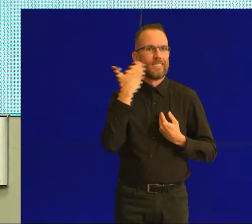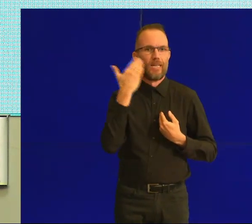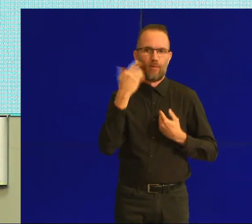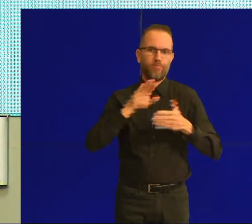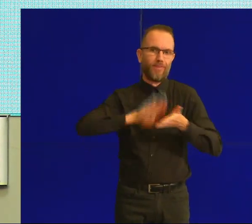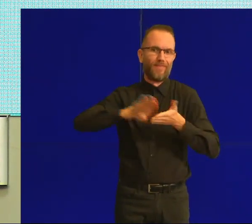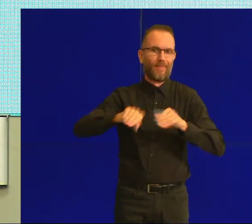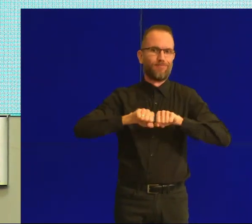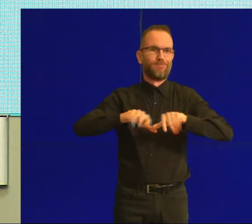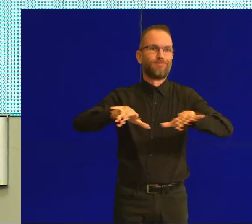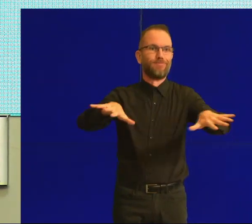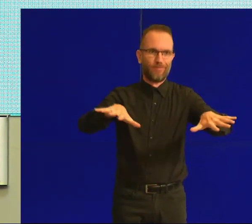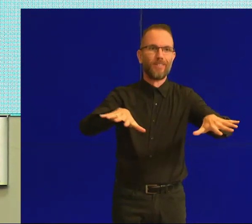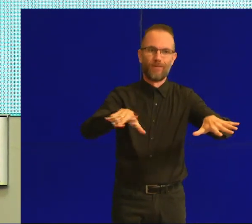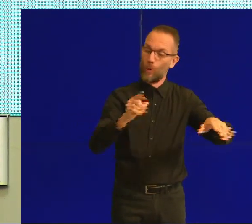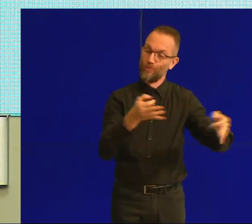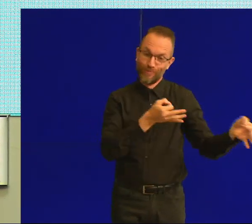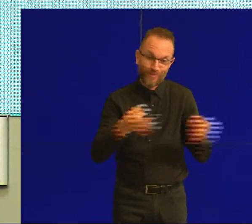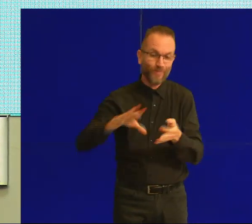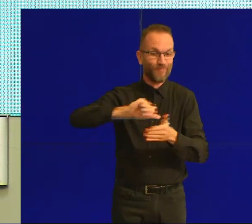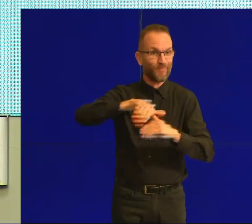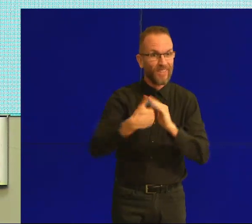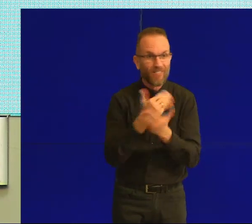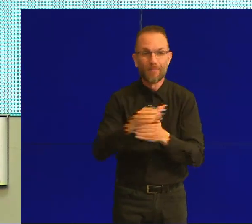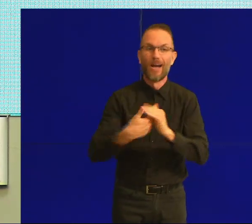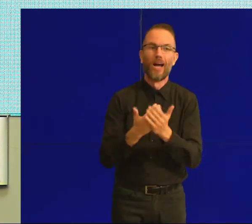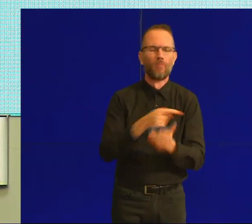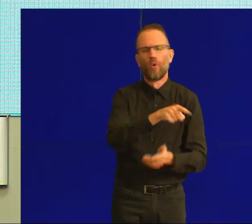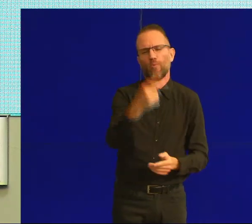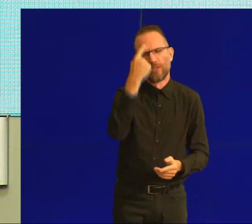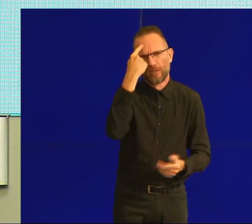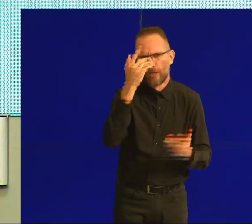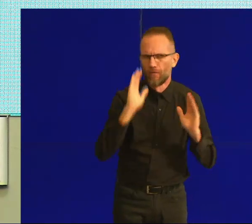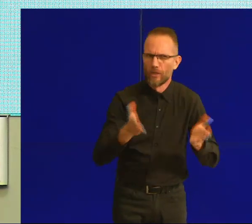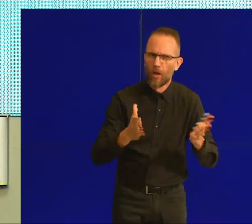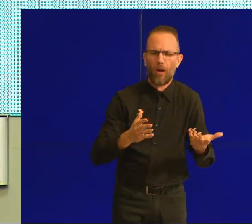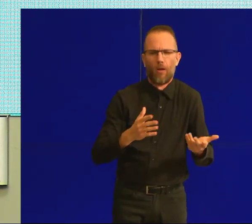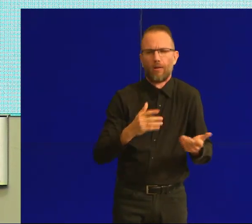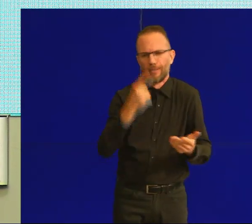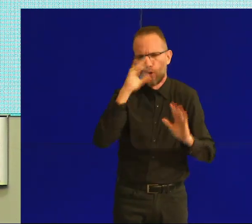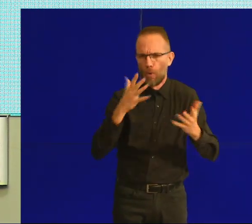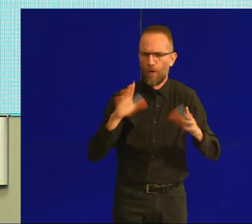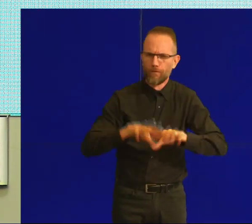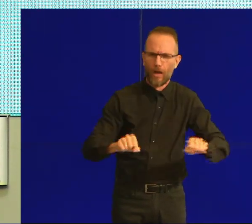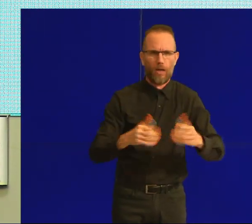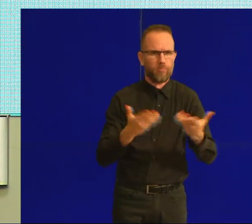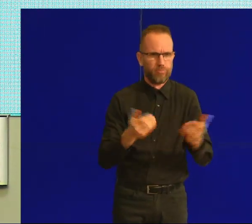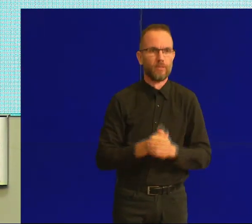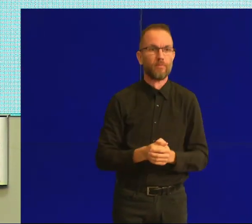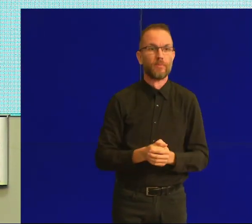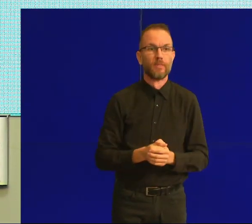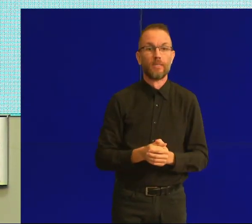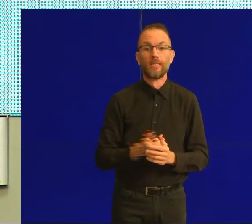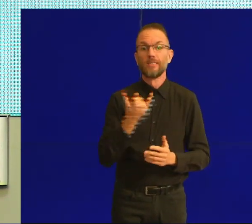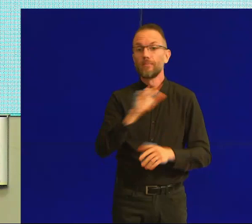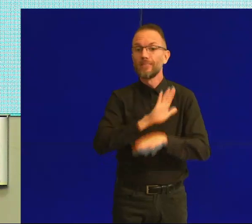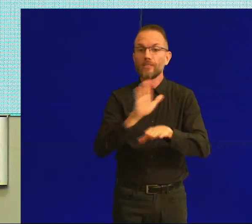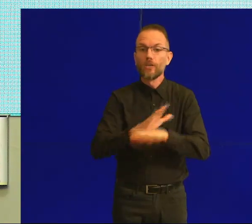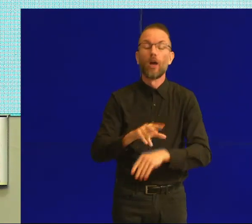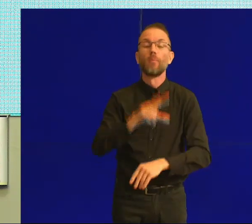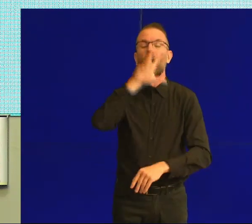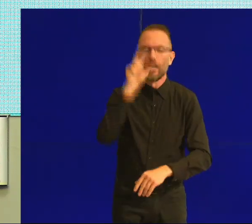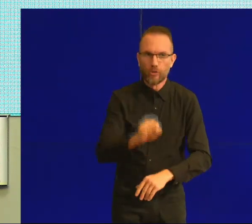que nous avons bien n'a pris maintenant et si vous éternuez faites le dans vos de coude c'est aussi simple que ça cette situation